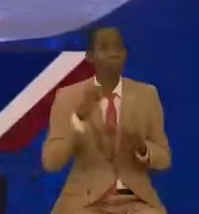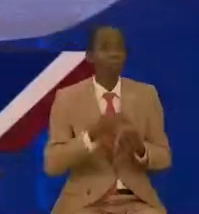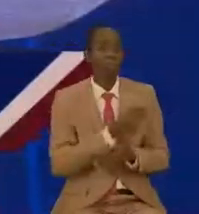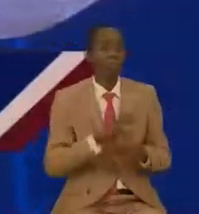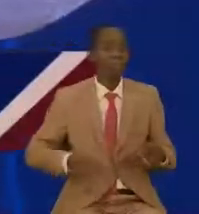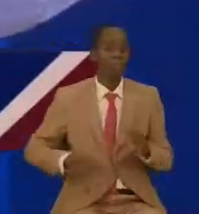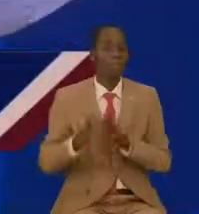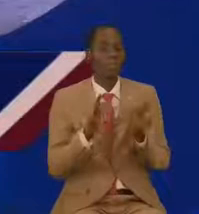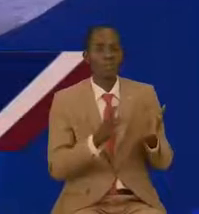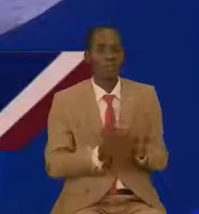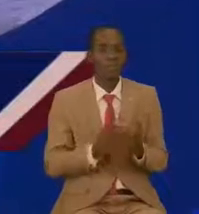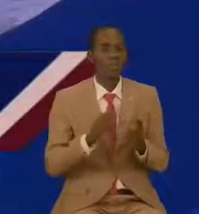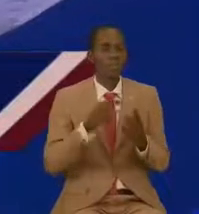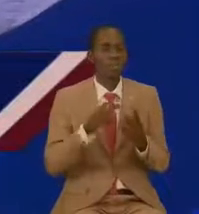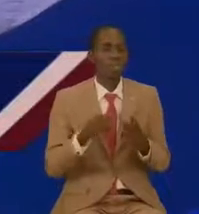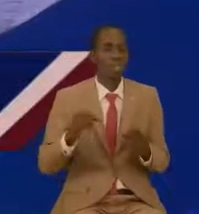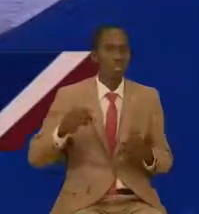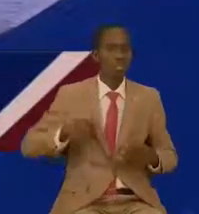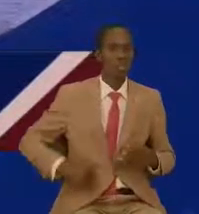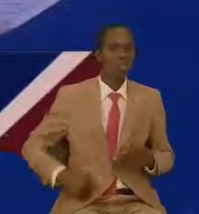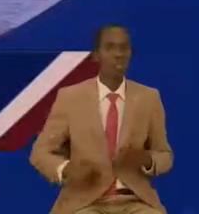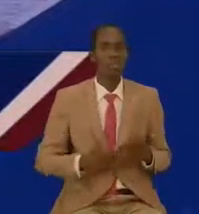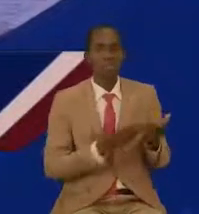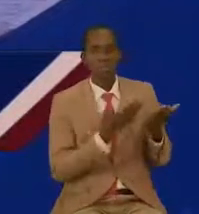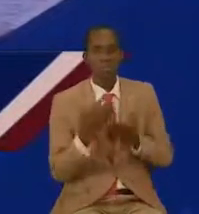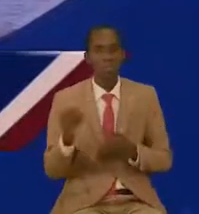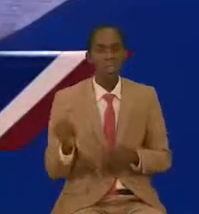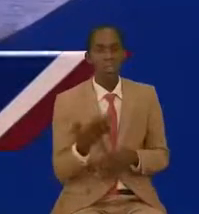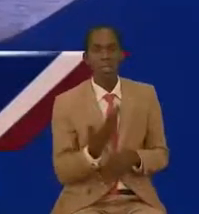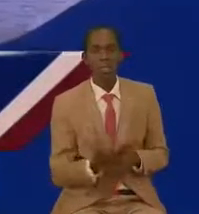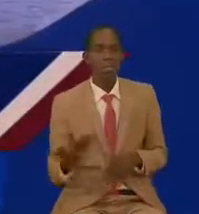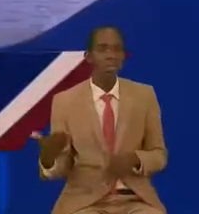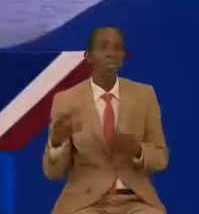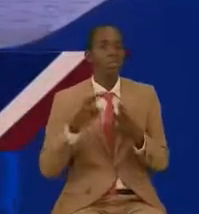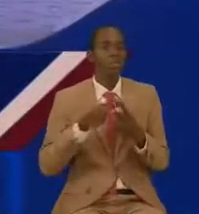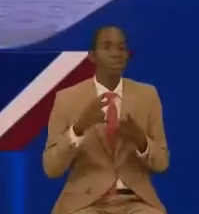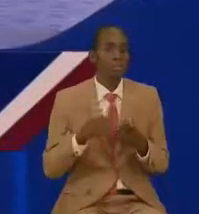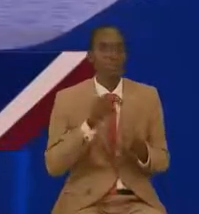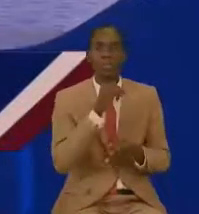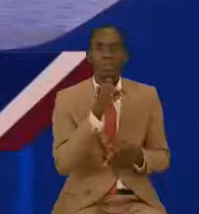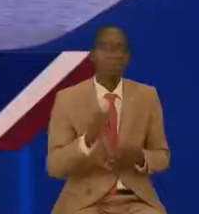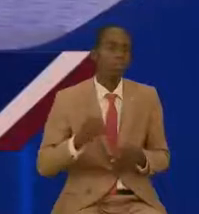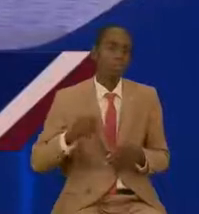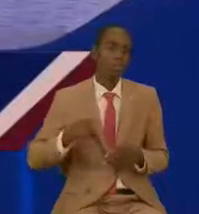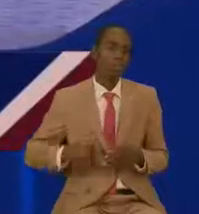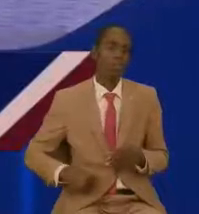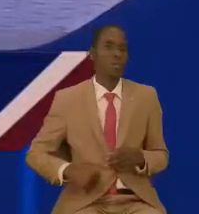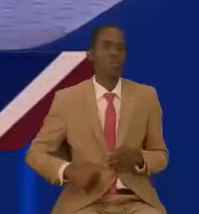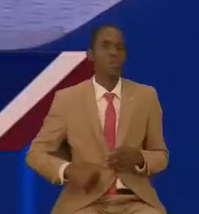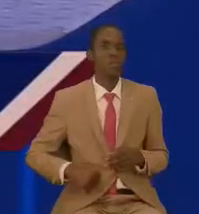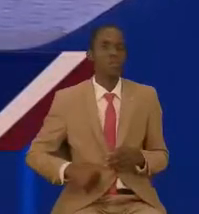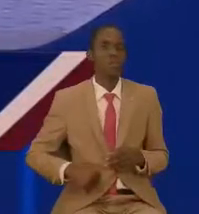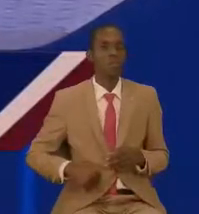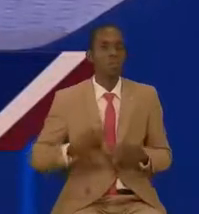Car ce n'est rien que d'être circoncis ou incirconcis. Ce qui est quelque